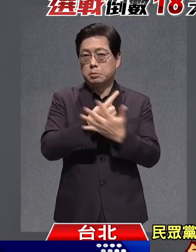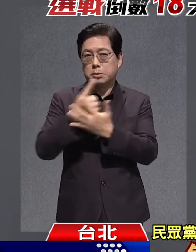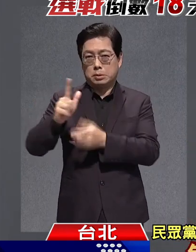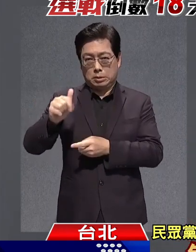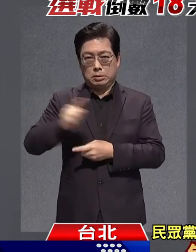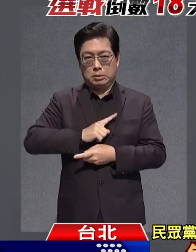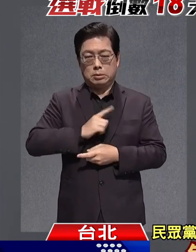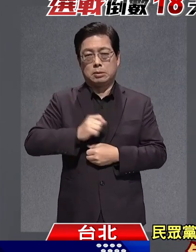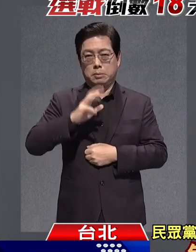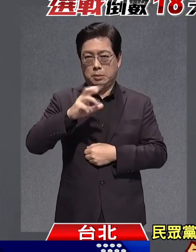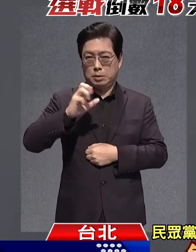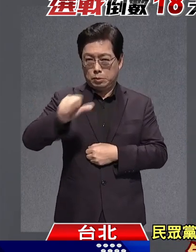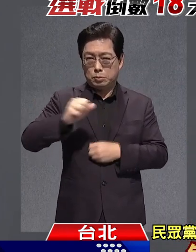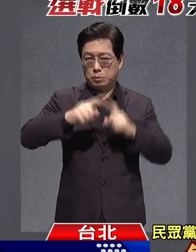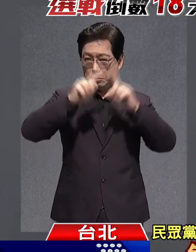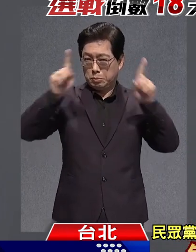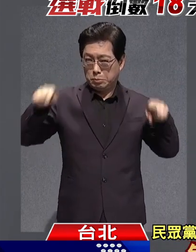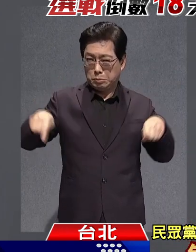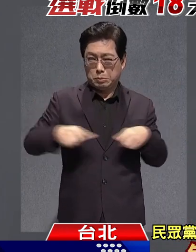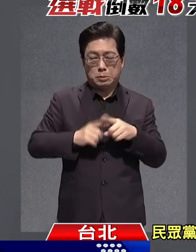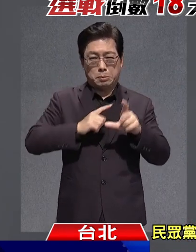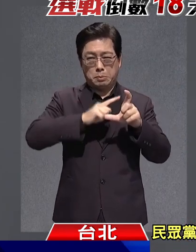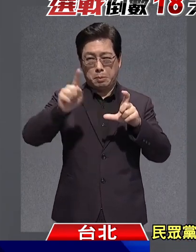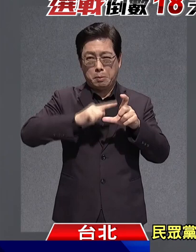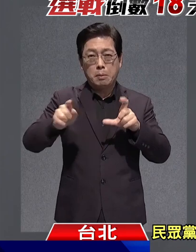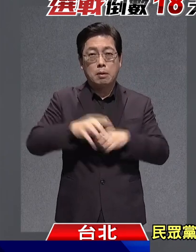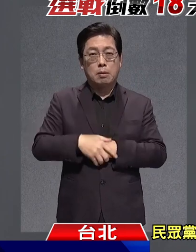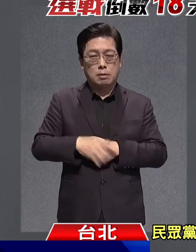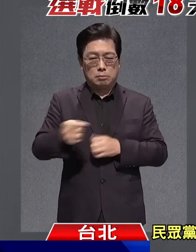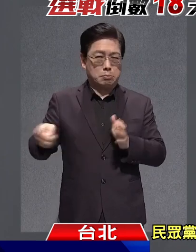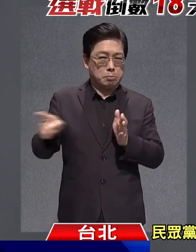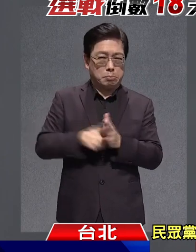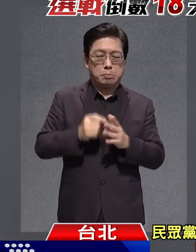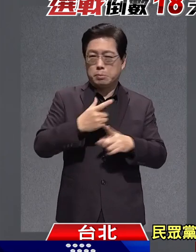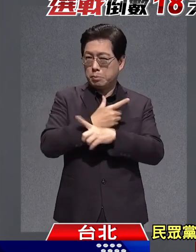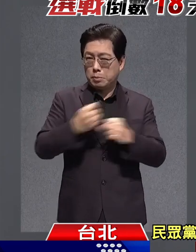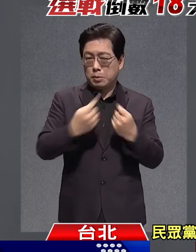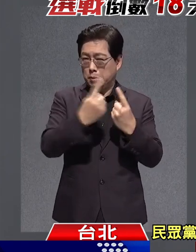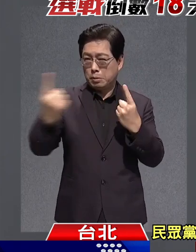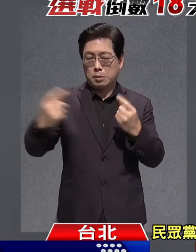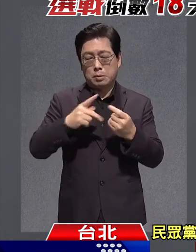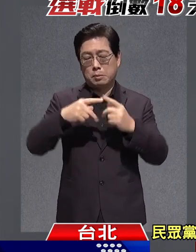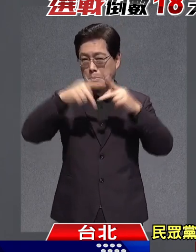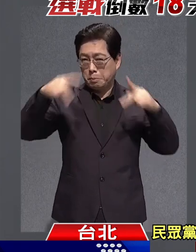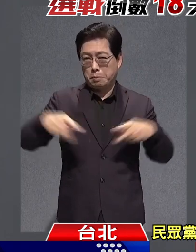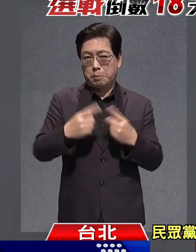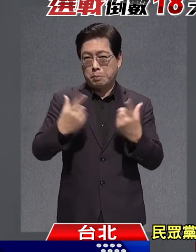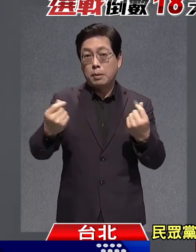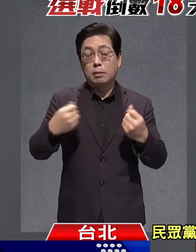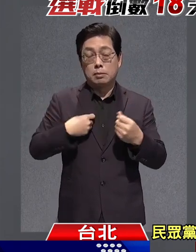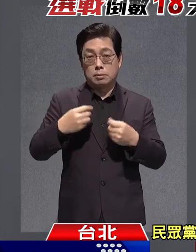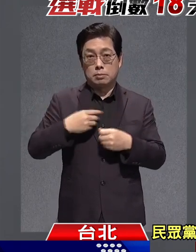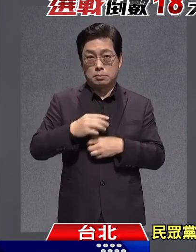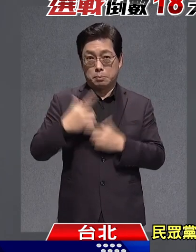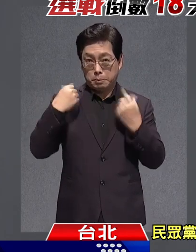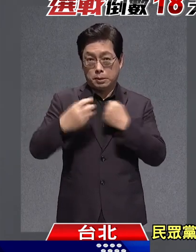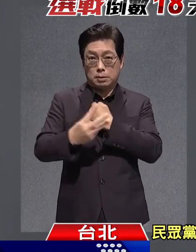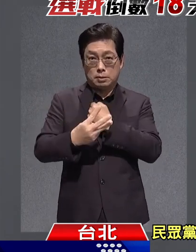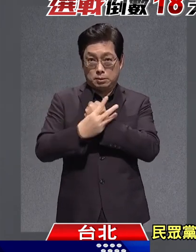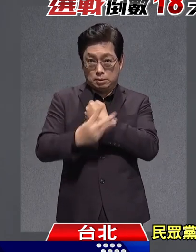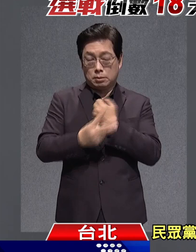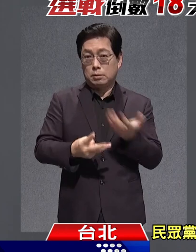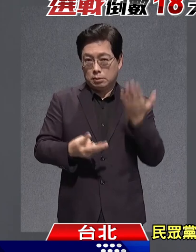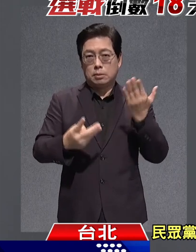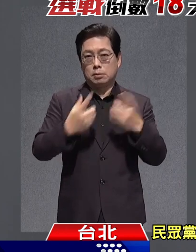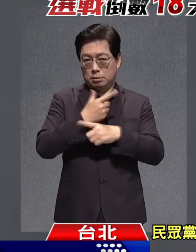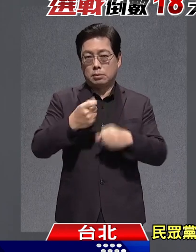利 WiFi， 有85寸触控屏幕，一室一载具，一生一平台。国小三年级以上应当都要有 iPad。